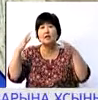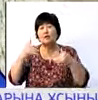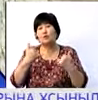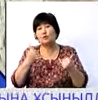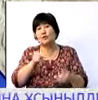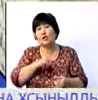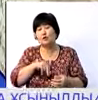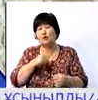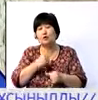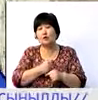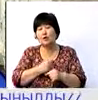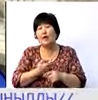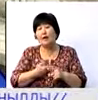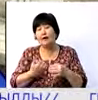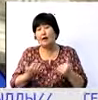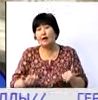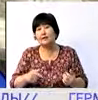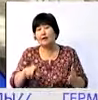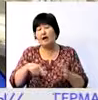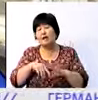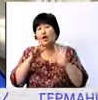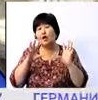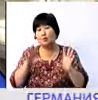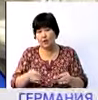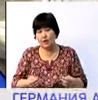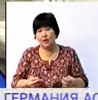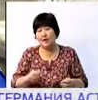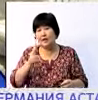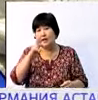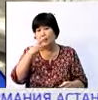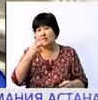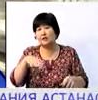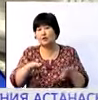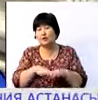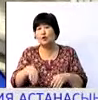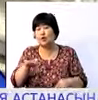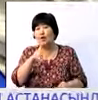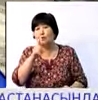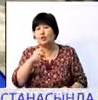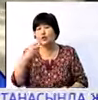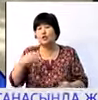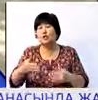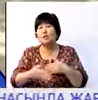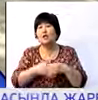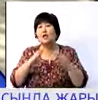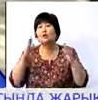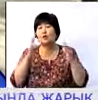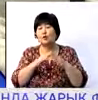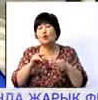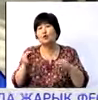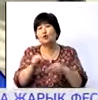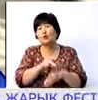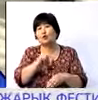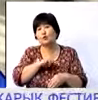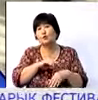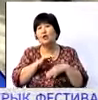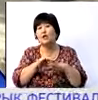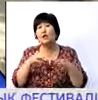жүргіземіз. Сол сияқты қазір қала бойынша 2 жылдың төңірегінде біз бір 120 шақты үйге жөндеу жұмыстарын